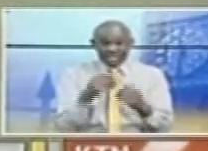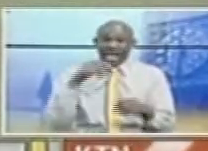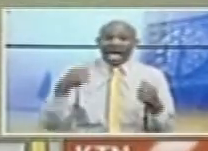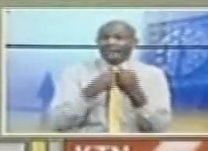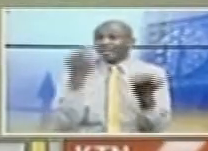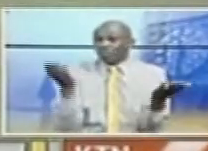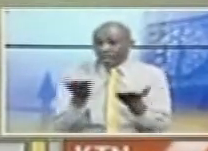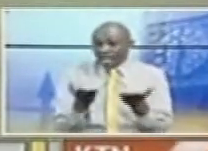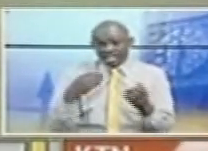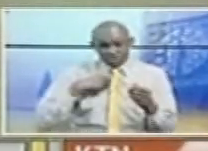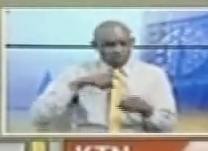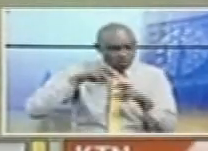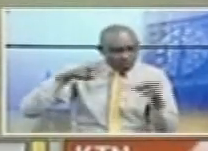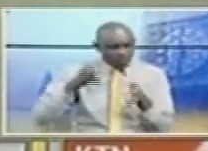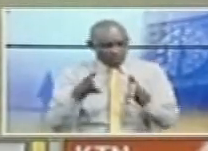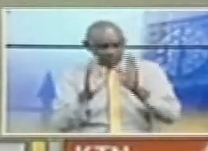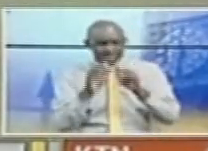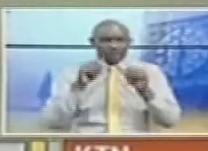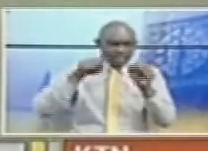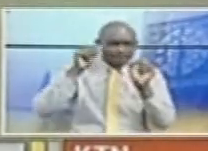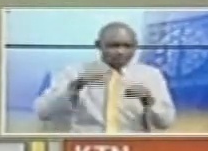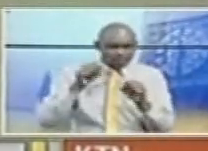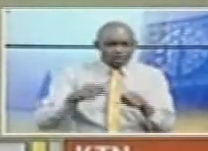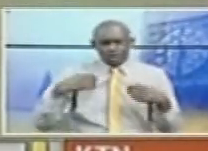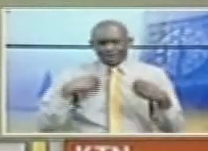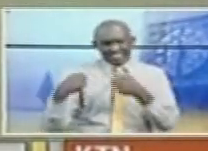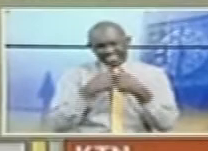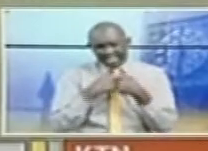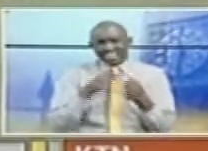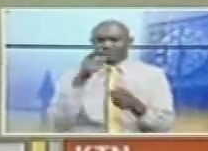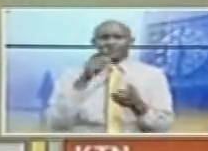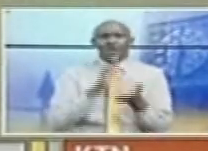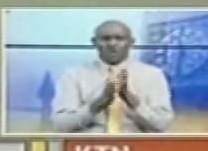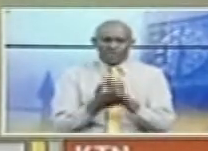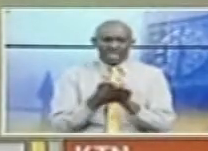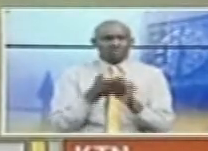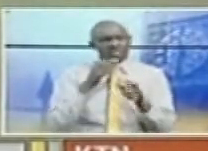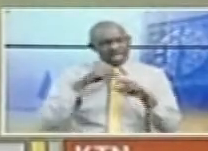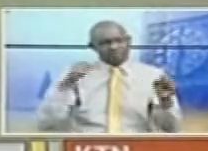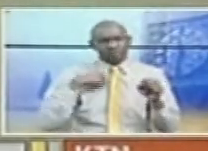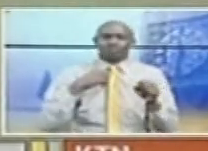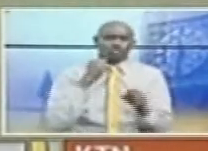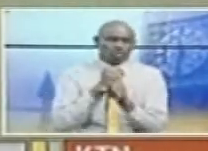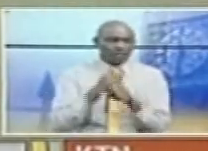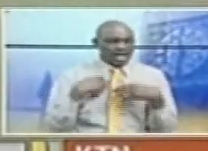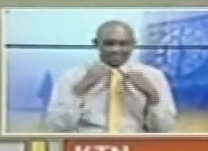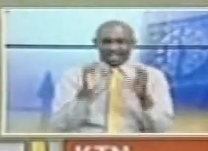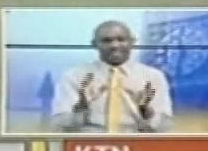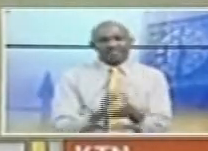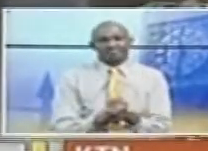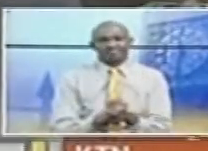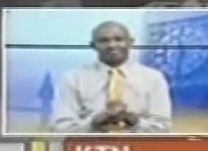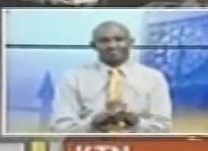lililoandaliwa kujadili njia mwafaka ya kuwawezesha kupambana na changamoto wanazopitia katika kujinufaisha maishani.